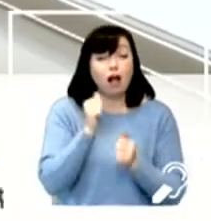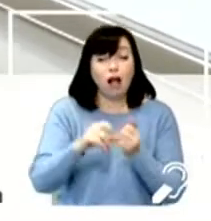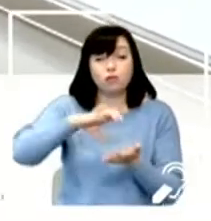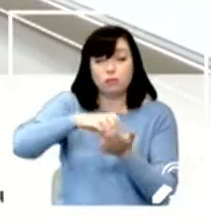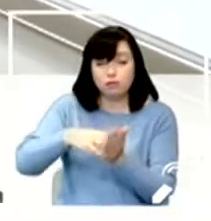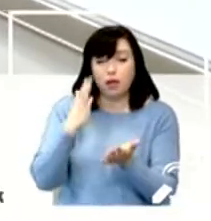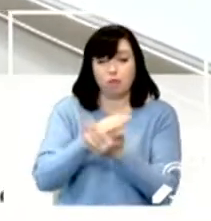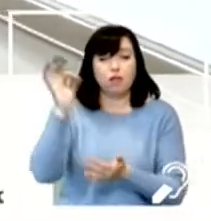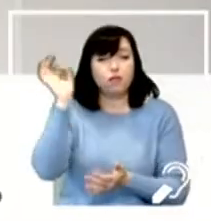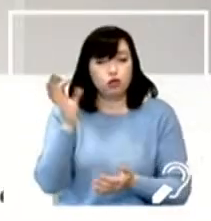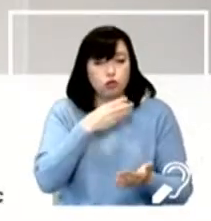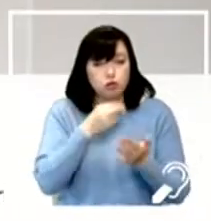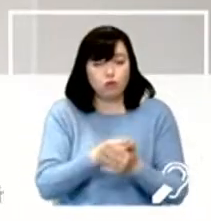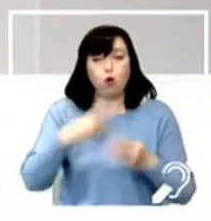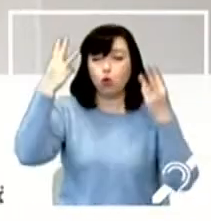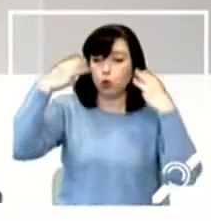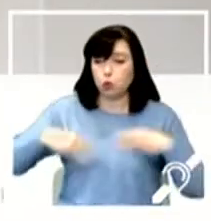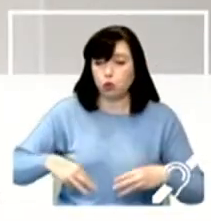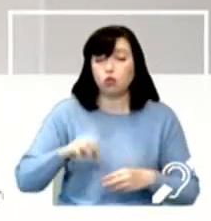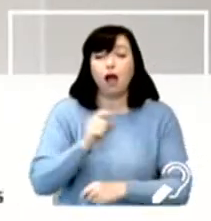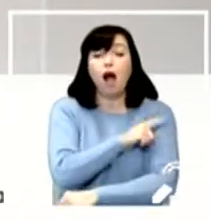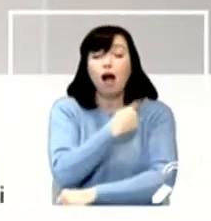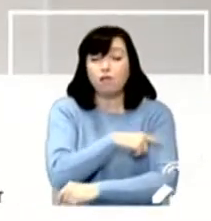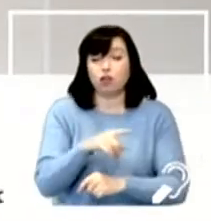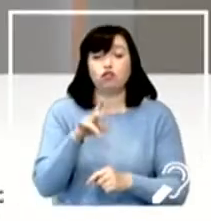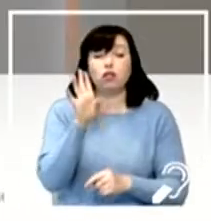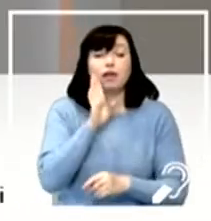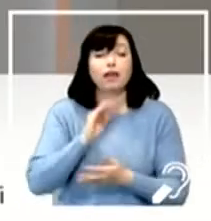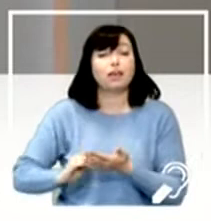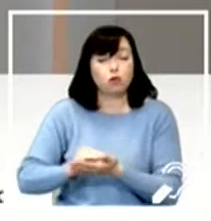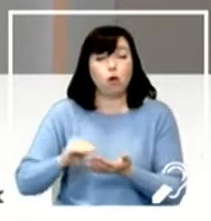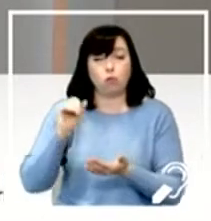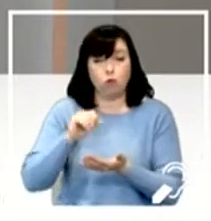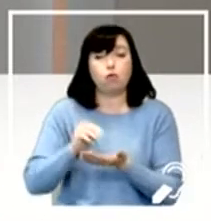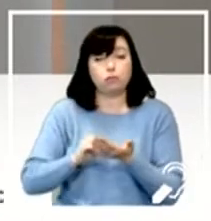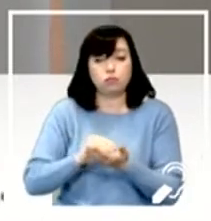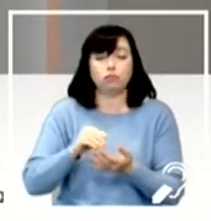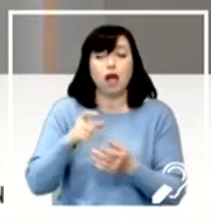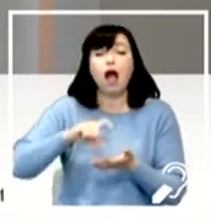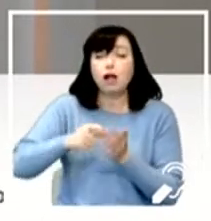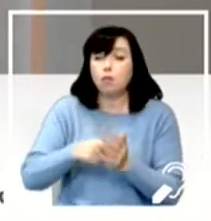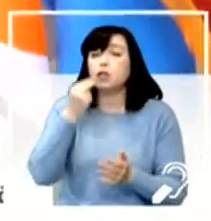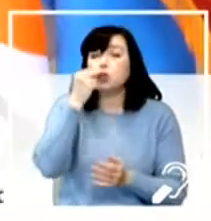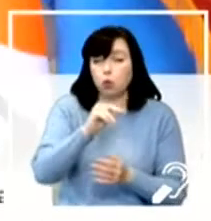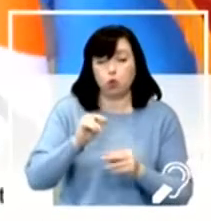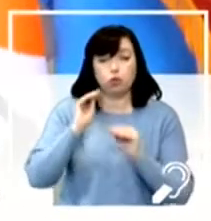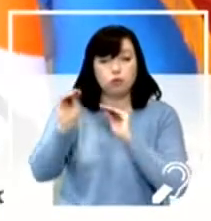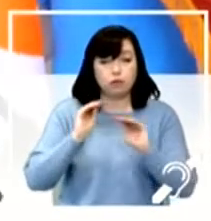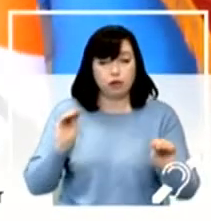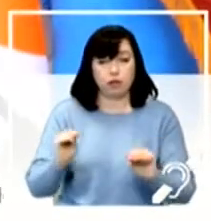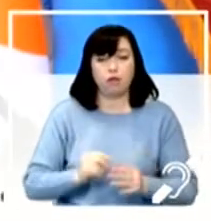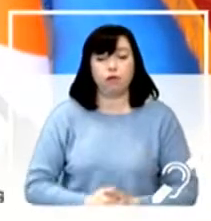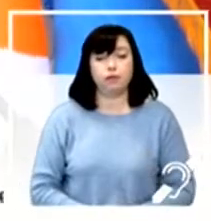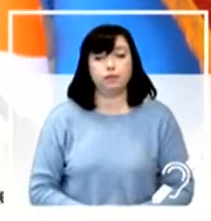are grup sanitar propriu și duș, iar medicii ginecologi își vor consulta pacientele în cabinete mult mai bine dotate. Am